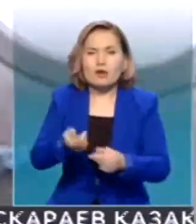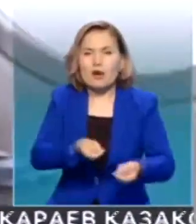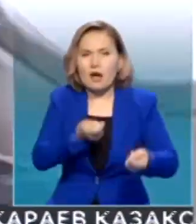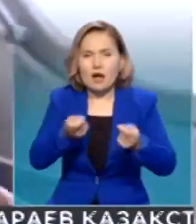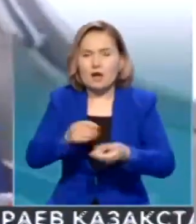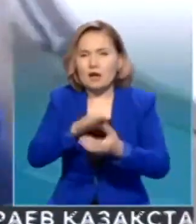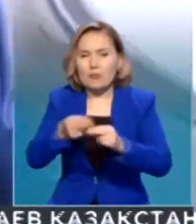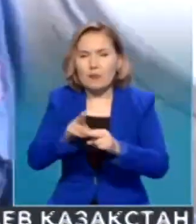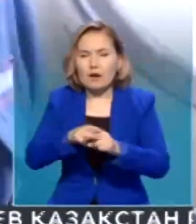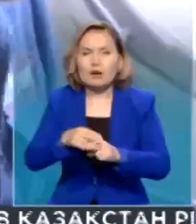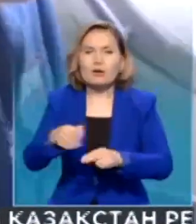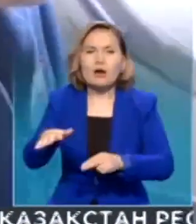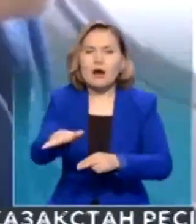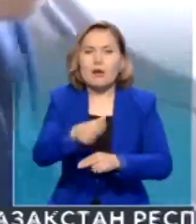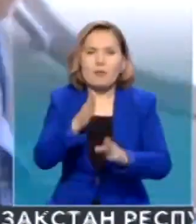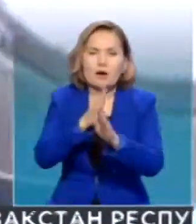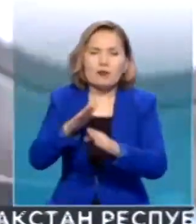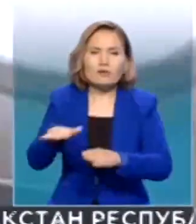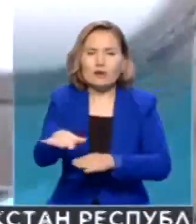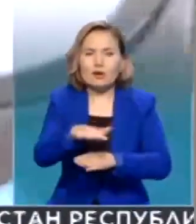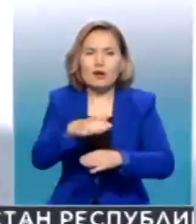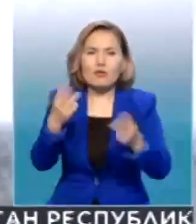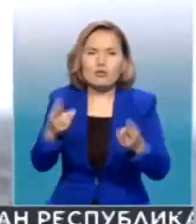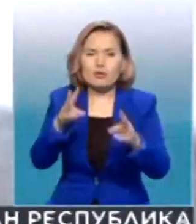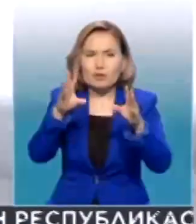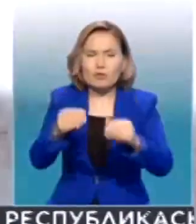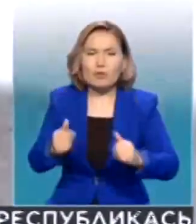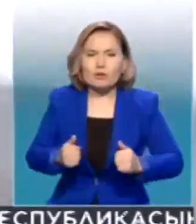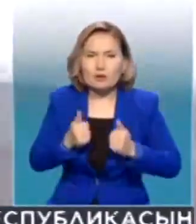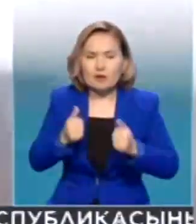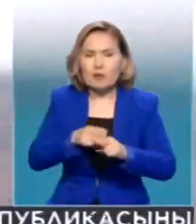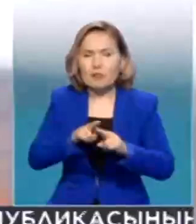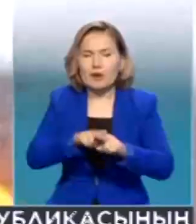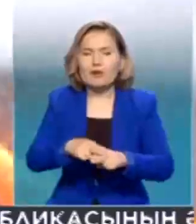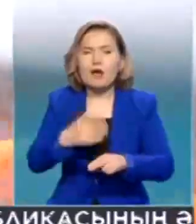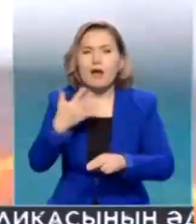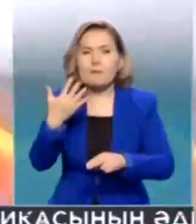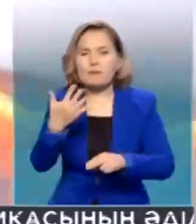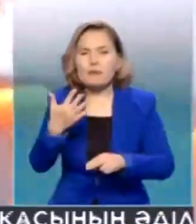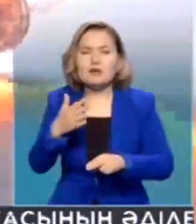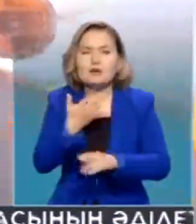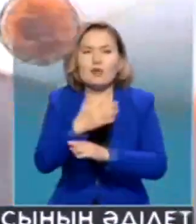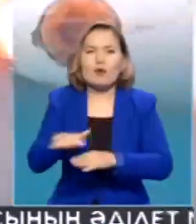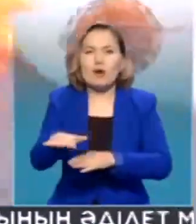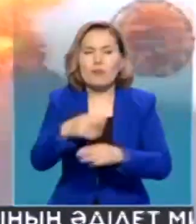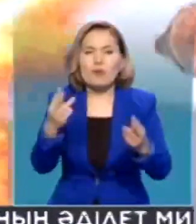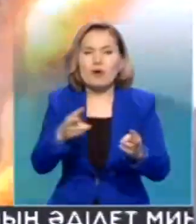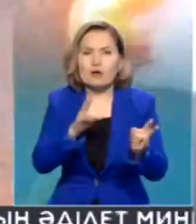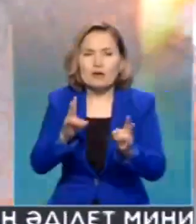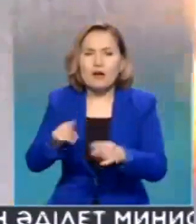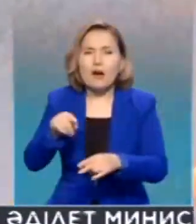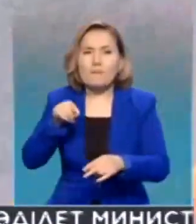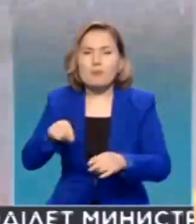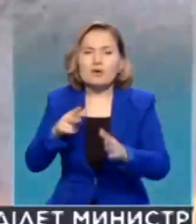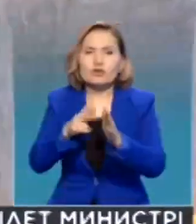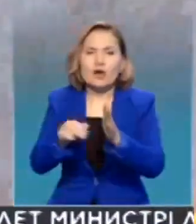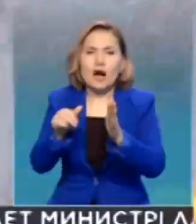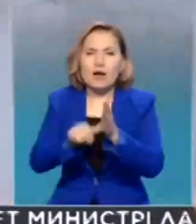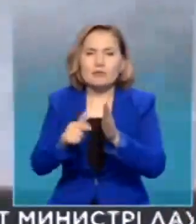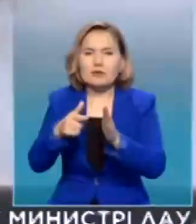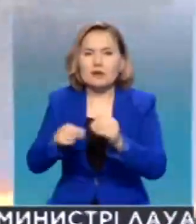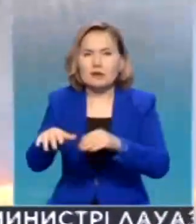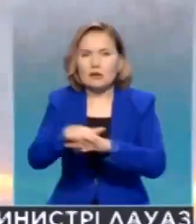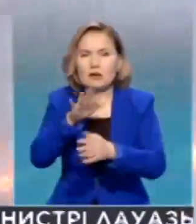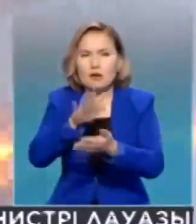тікұшақтың арқасында табиғи қорықты аман алып қалуға үмітті. Былтыр өңірде 5 орман өрті тіркеліп, 1860 гектар жер жанып кетті.